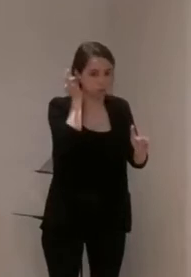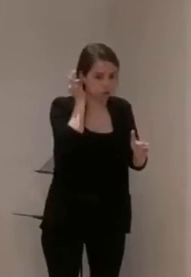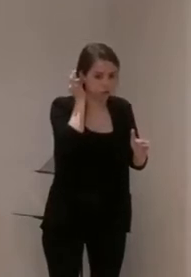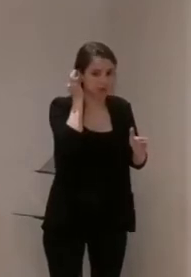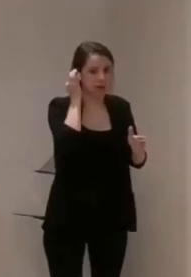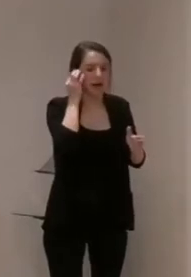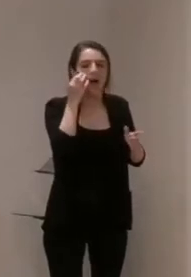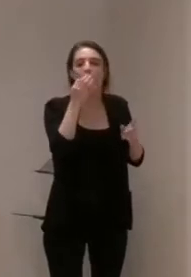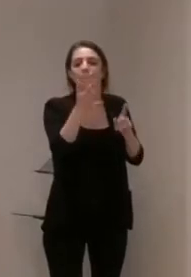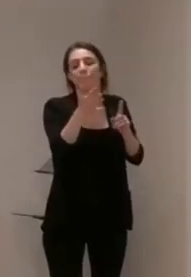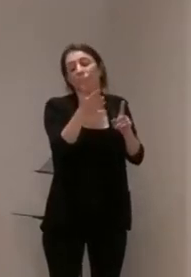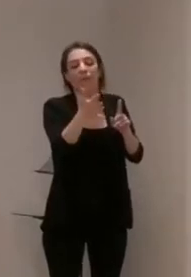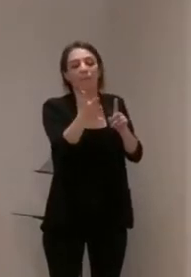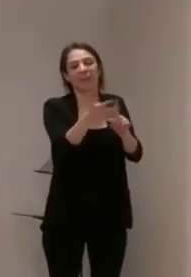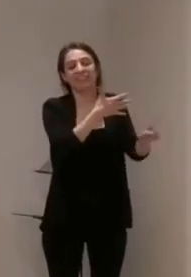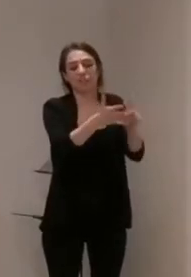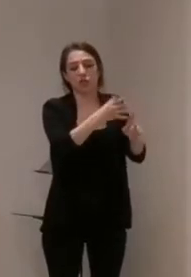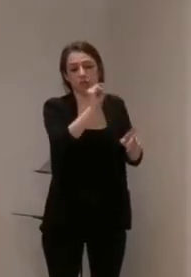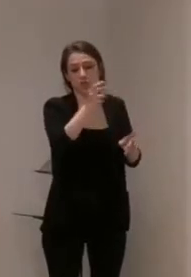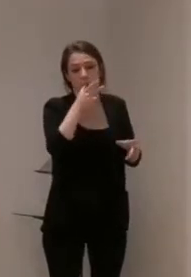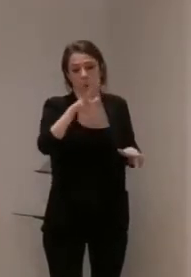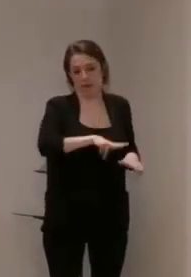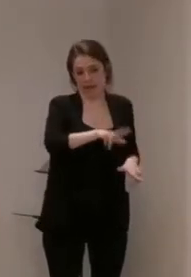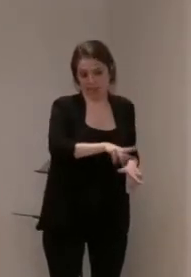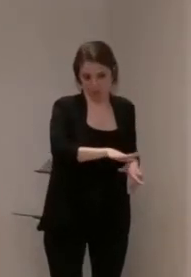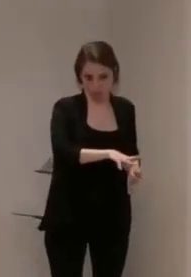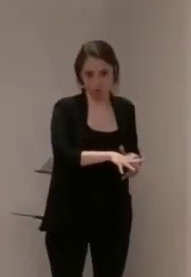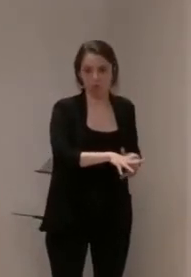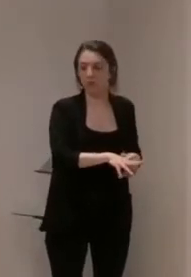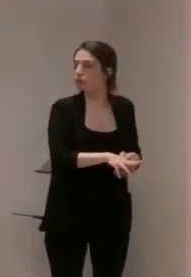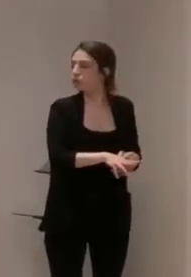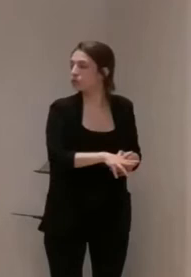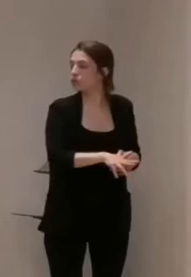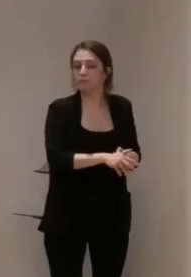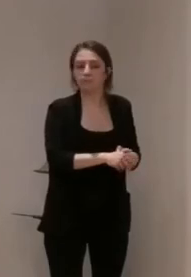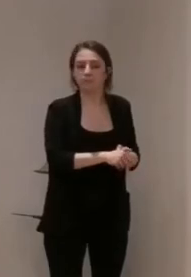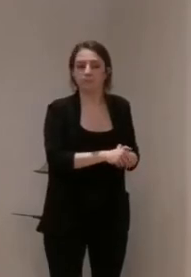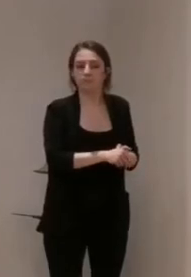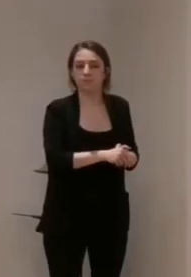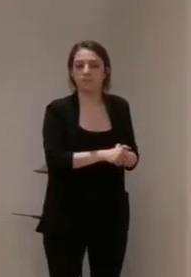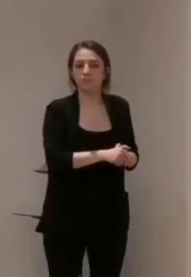i l'humiliació. I els franquistes no podien suportar la residència de les dones.